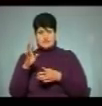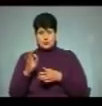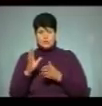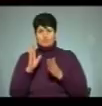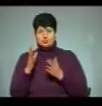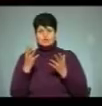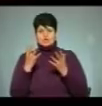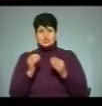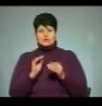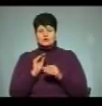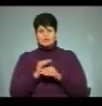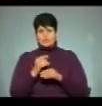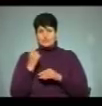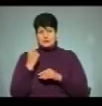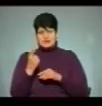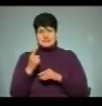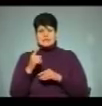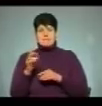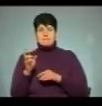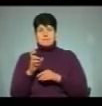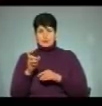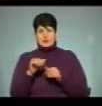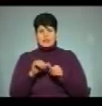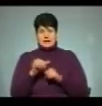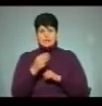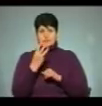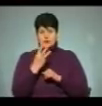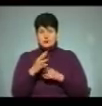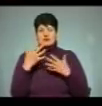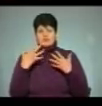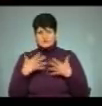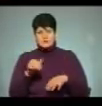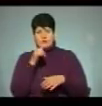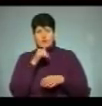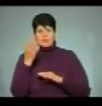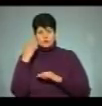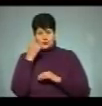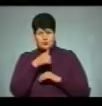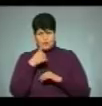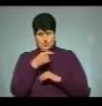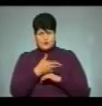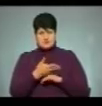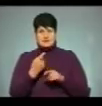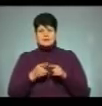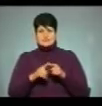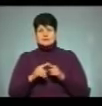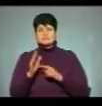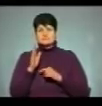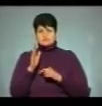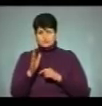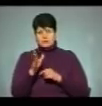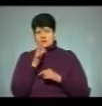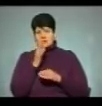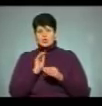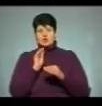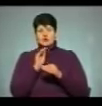ще додатково один предмет біологія, крім тих трьох, які апробовані вже у минулому році, але це відбуватиметься під час